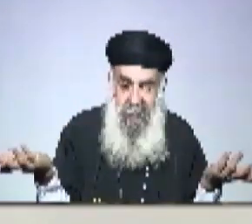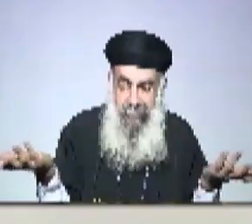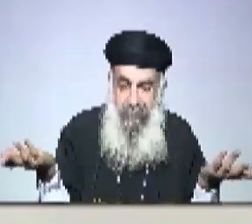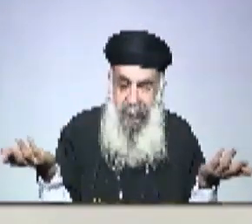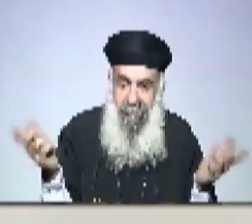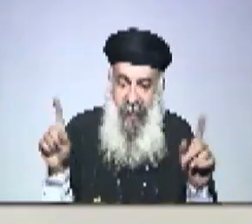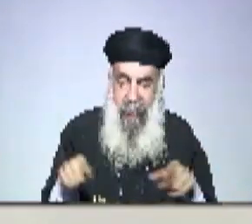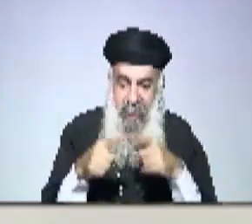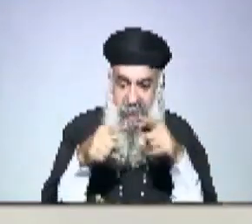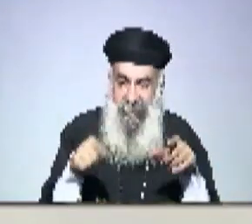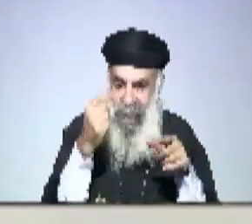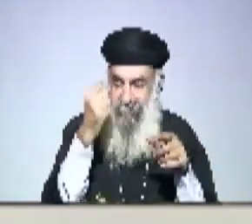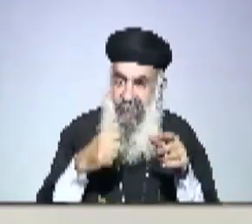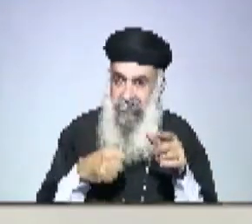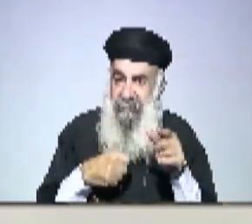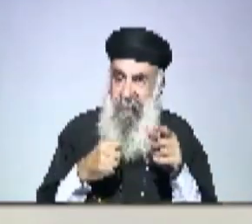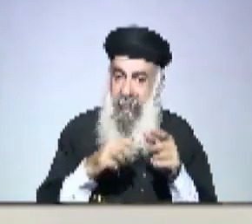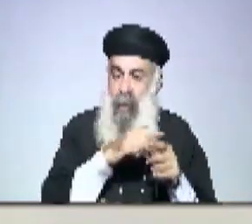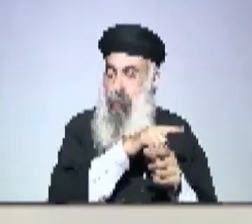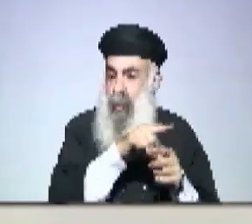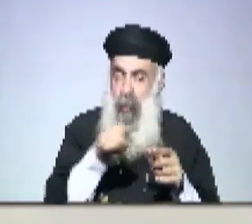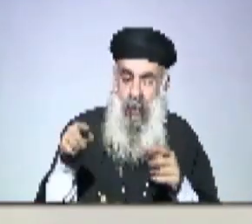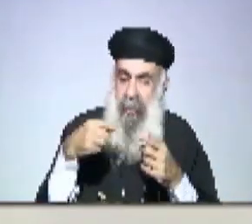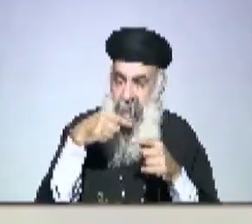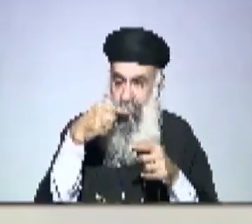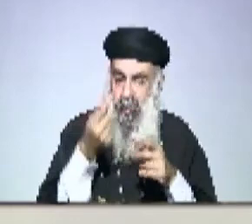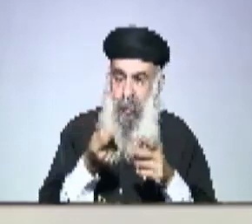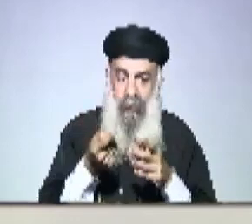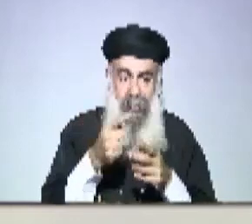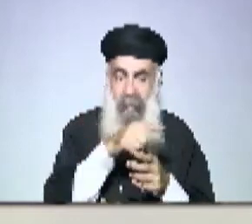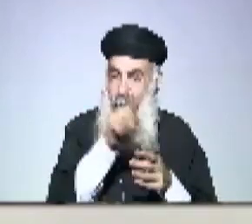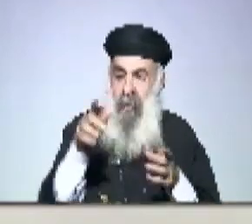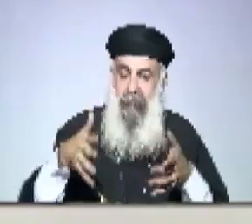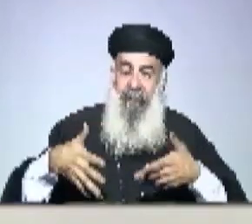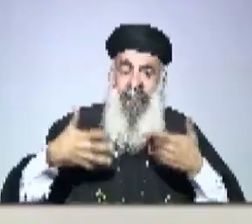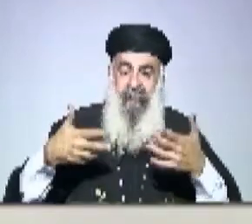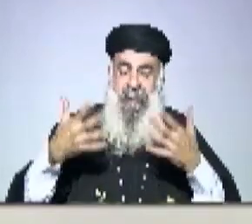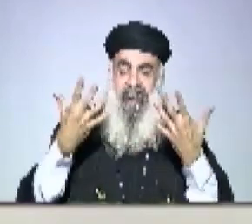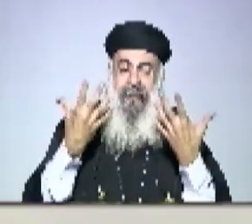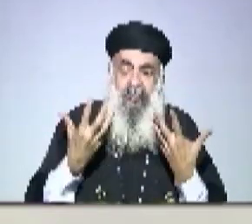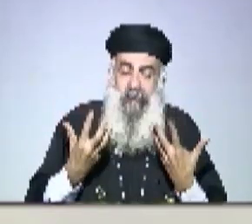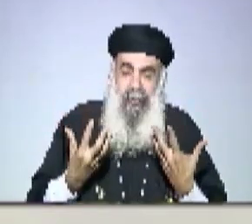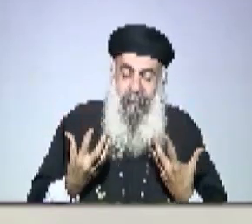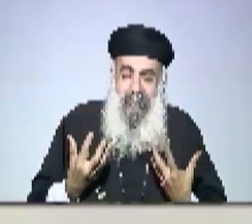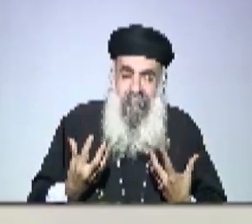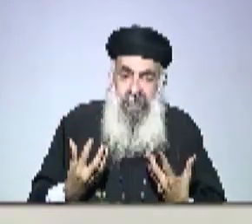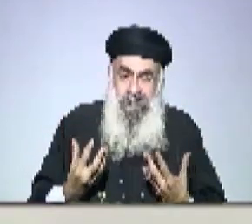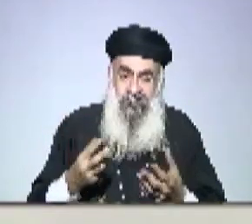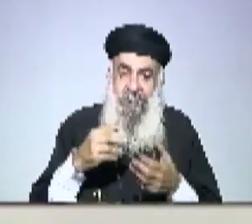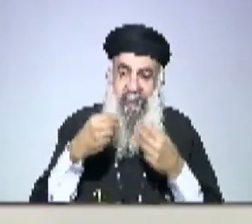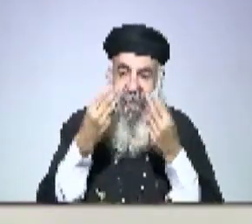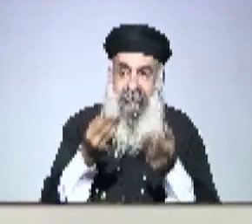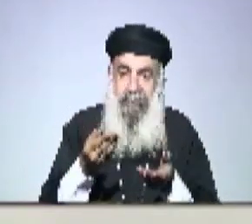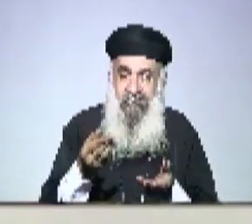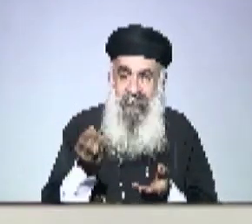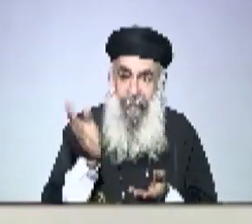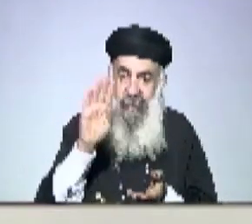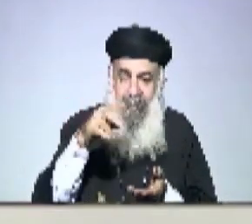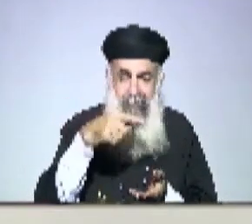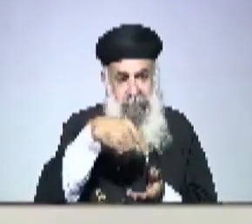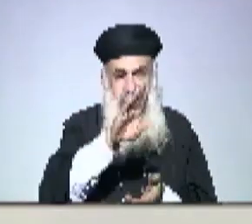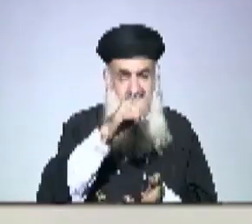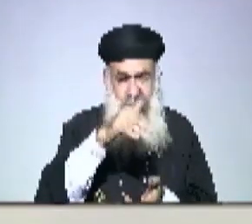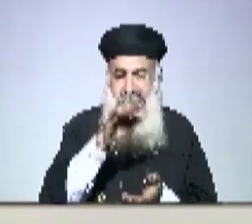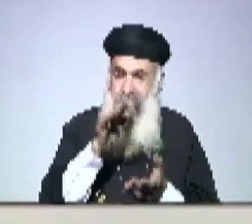الكنيسه او او الحاجات اللي بنقولها ما الناس فرحانه وتعزيه ليه نكد عليهم نقول لهم بلاش